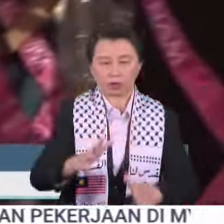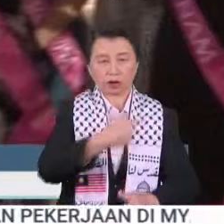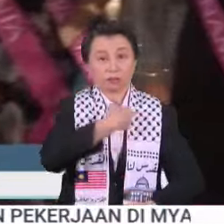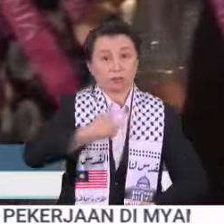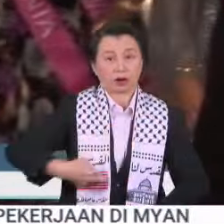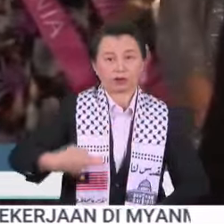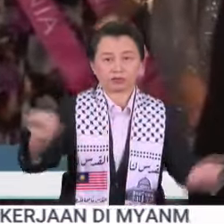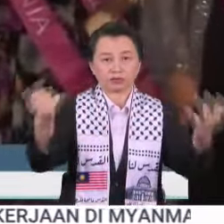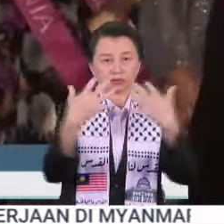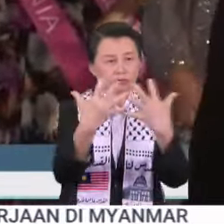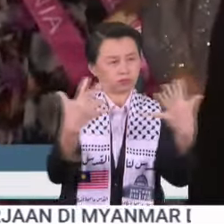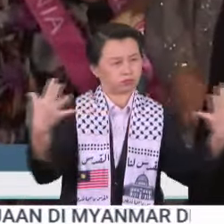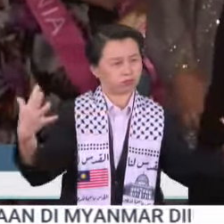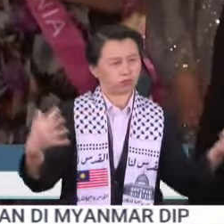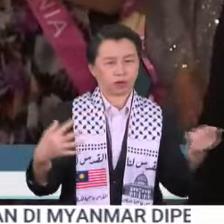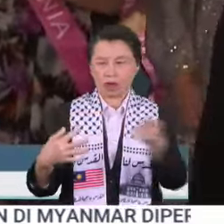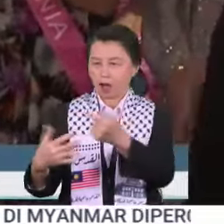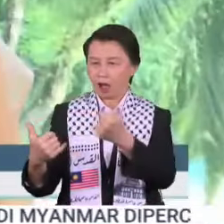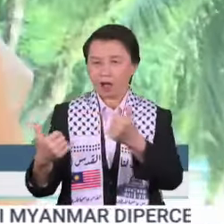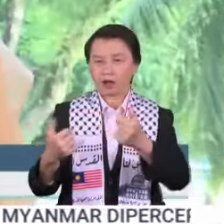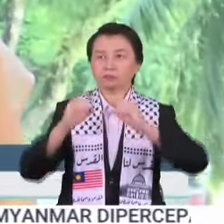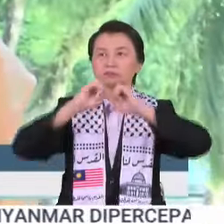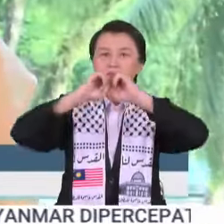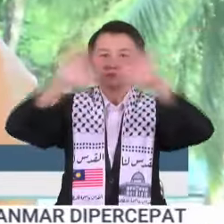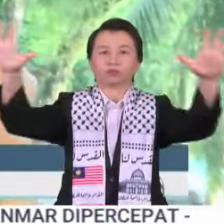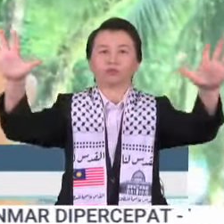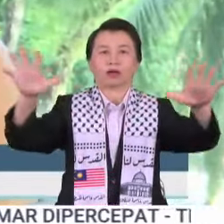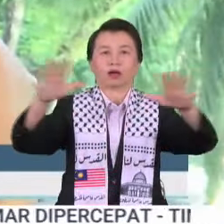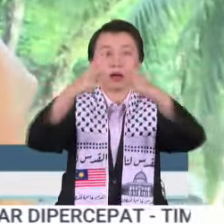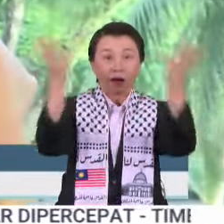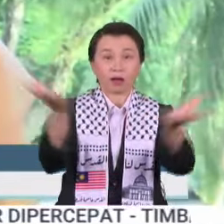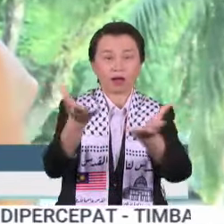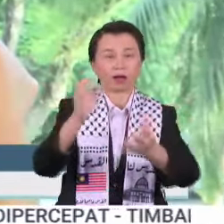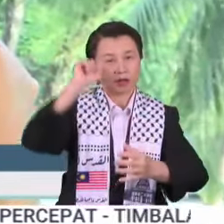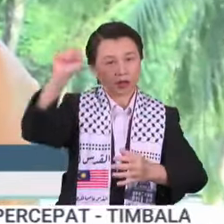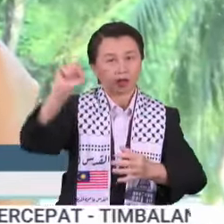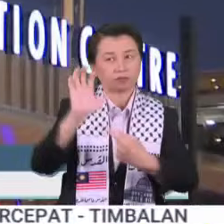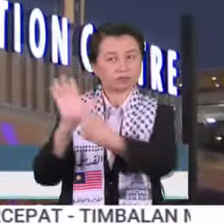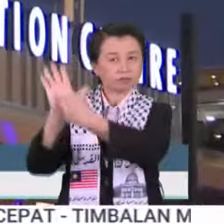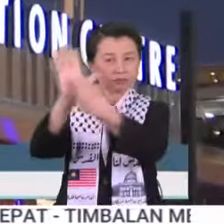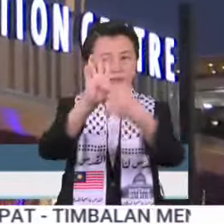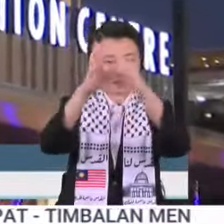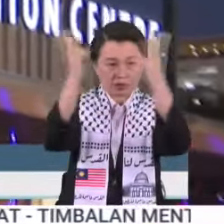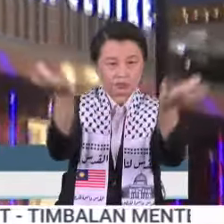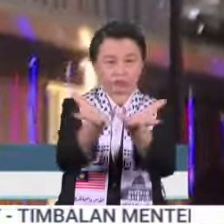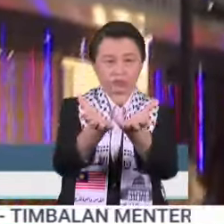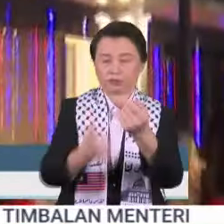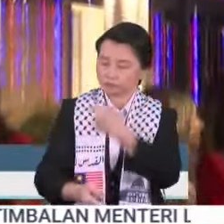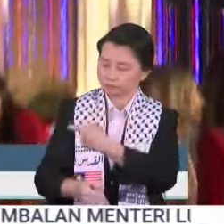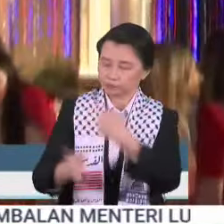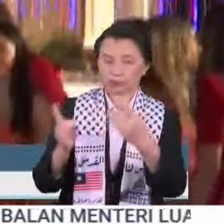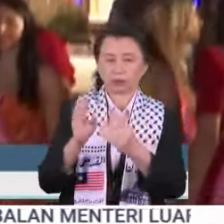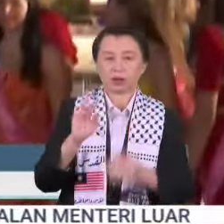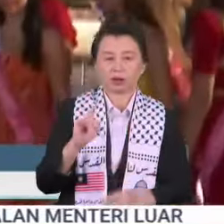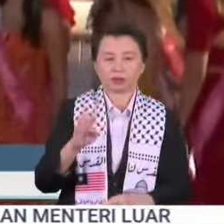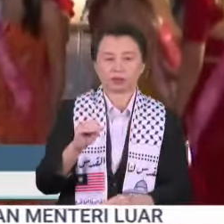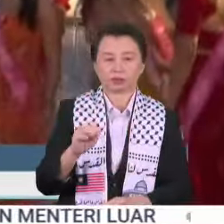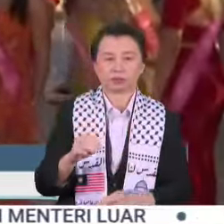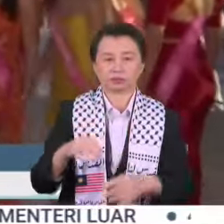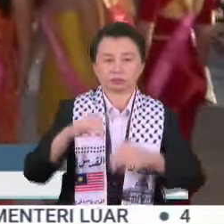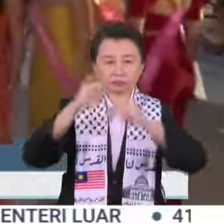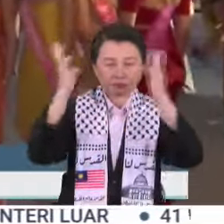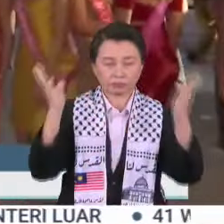Jadi saya rasa ini akan lebih meluaskanlah keberadaannya Sabah di dunia. Beliau ditemui RTM sempena